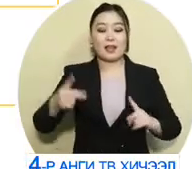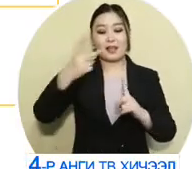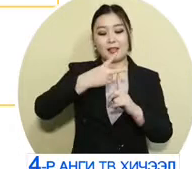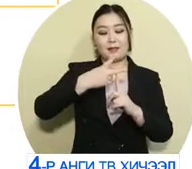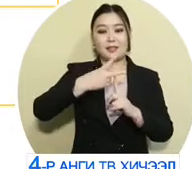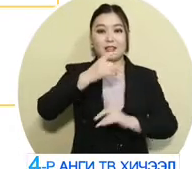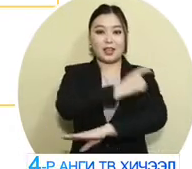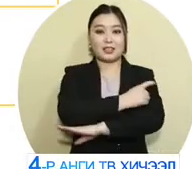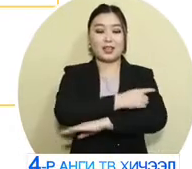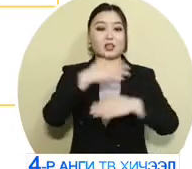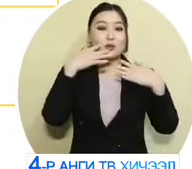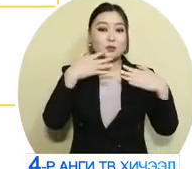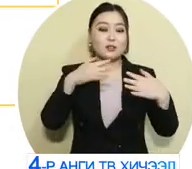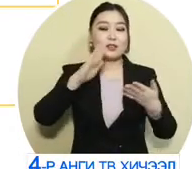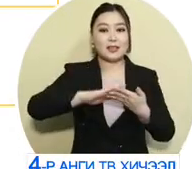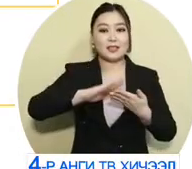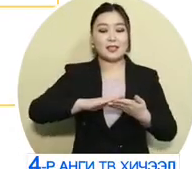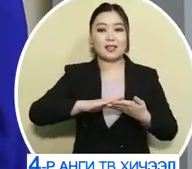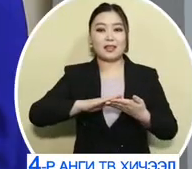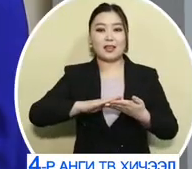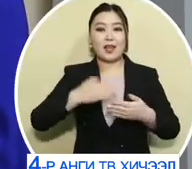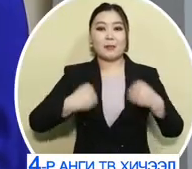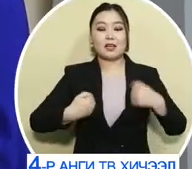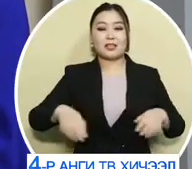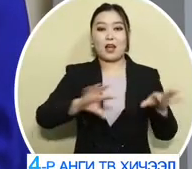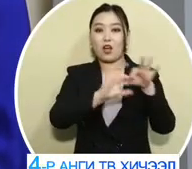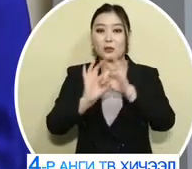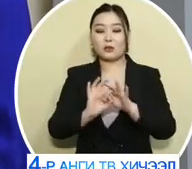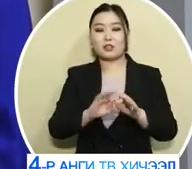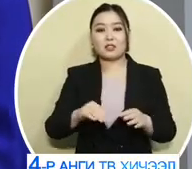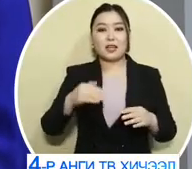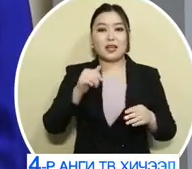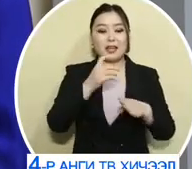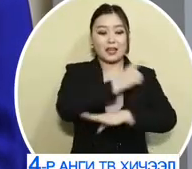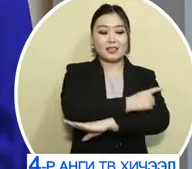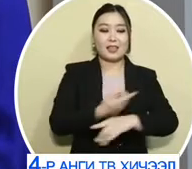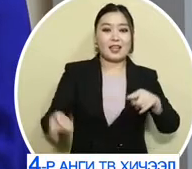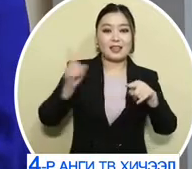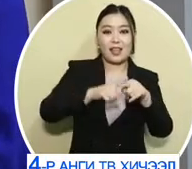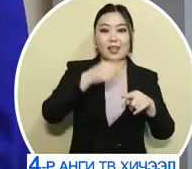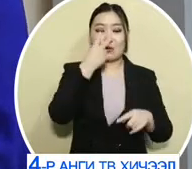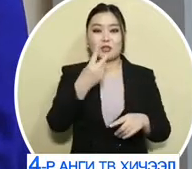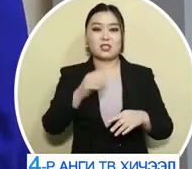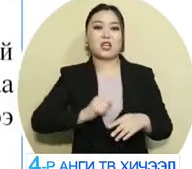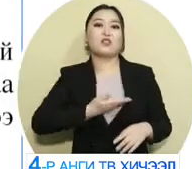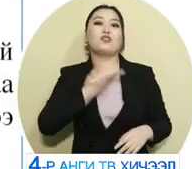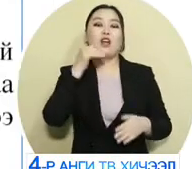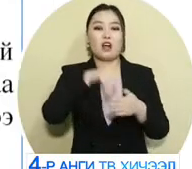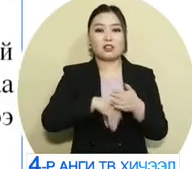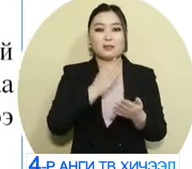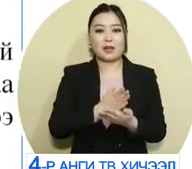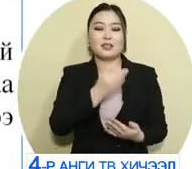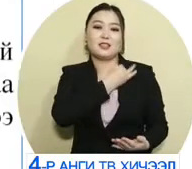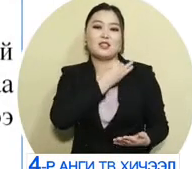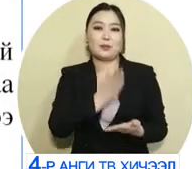зөвлөмжтэй танилцъя. За багштайгаа холбогдож бас хичээлээ давтан үзэж хичээлдээ идэвхтэй оролцож байгаа гэдэгт итгэж байна.